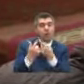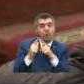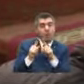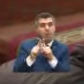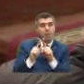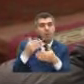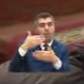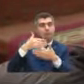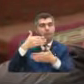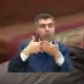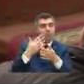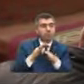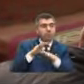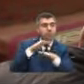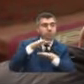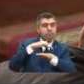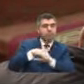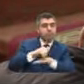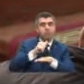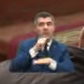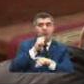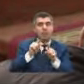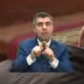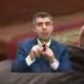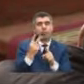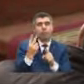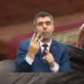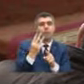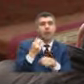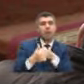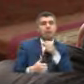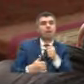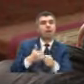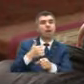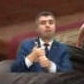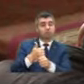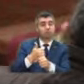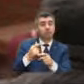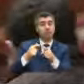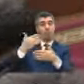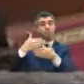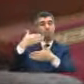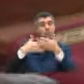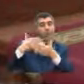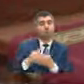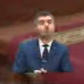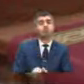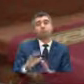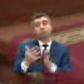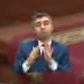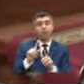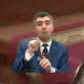الكبرى بمعدل 2 إلى 3 سدود في السنة، حيث وصل عدد السدود المنجزة حاليا إلى 144 سدا